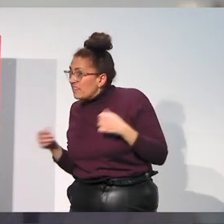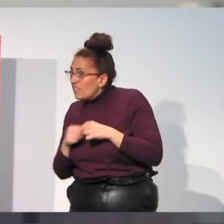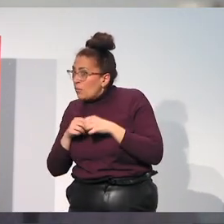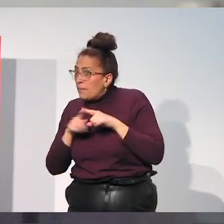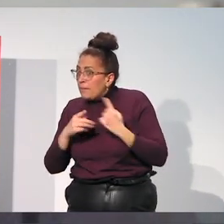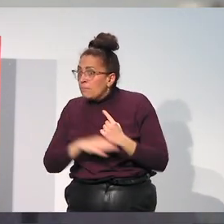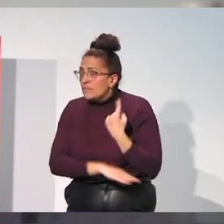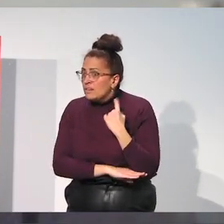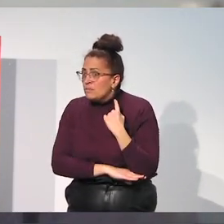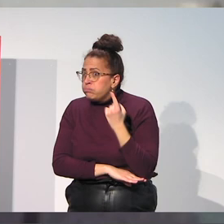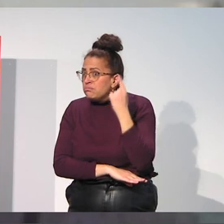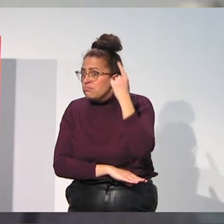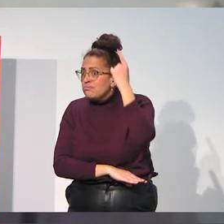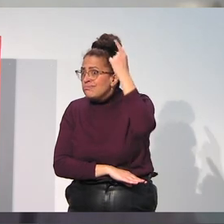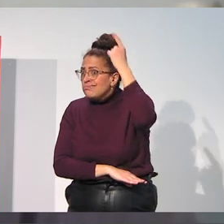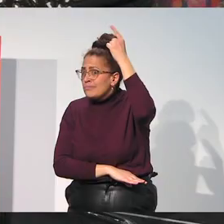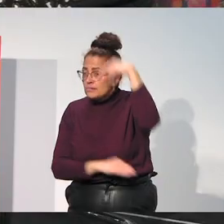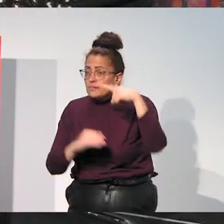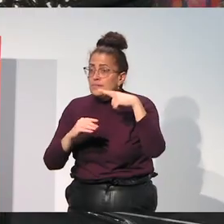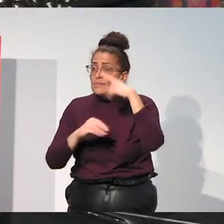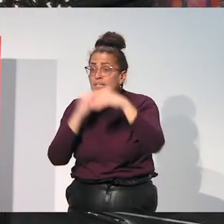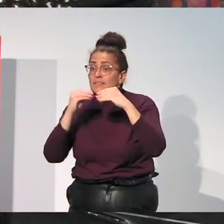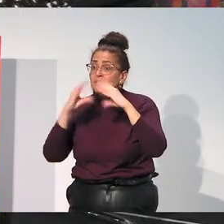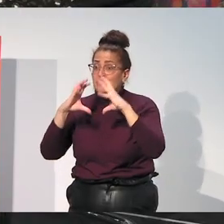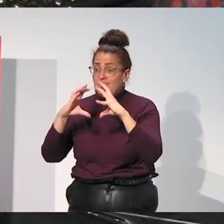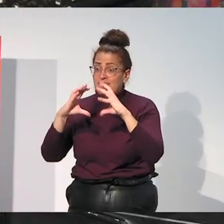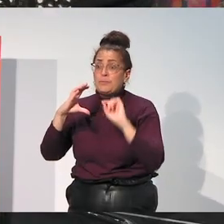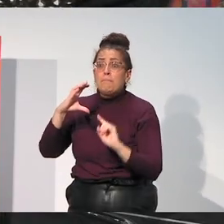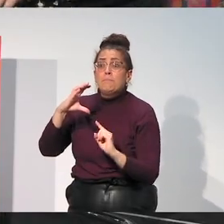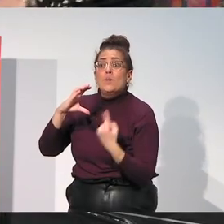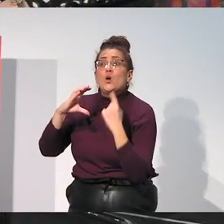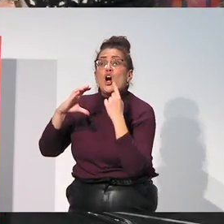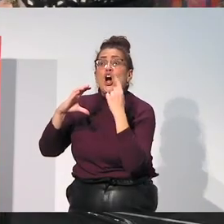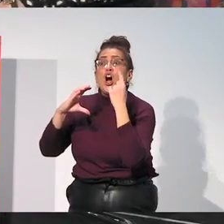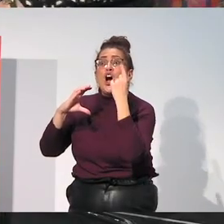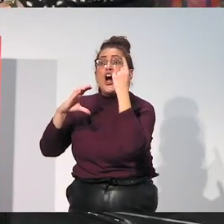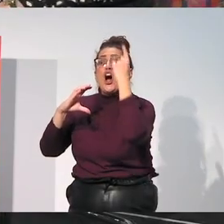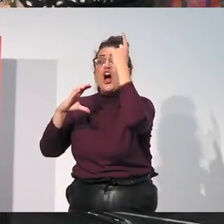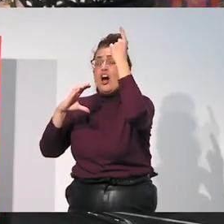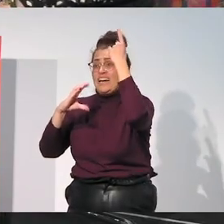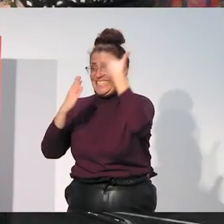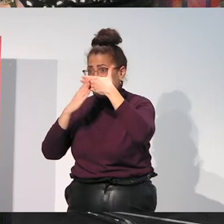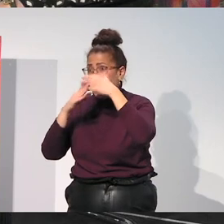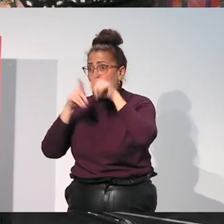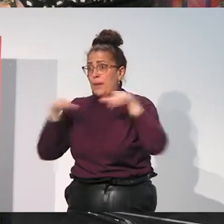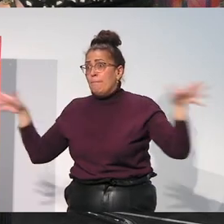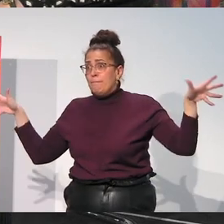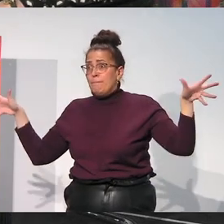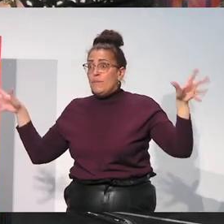pensais effectivement aux panneaux orbitaux, en fait, qui seraient... Ah oui, mais en panneaux orbitaux. Vous